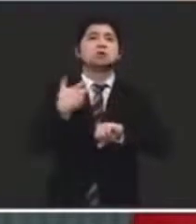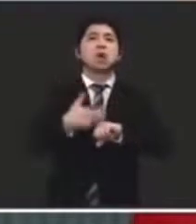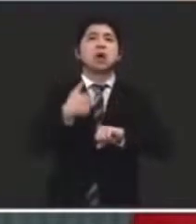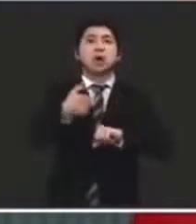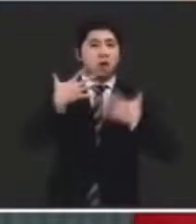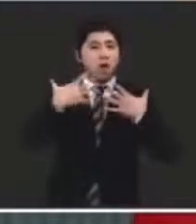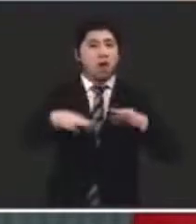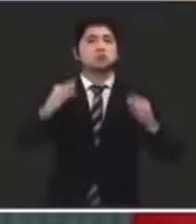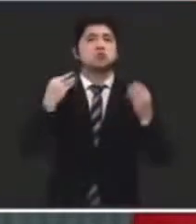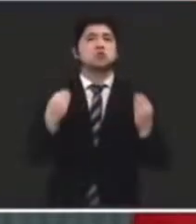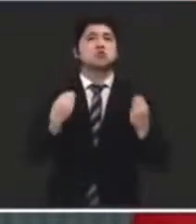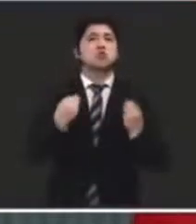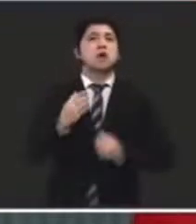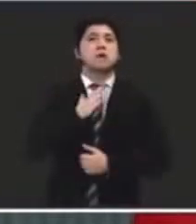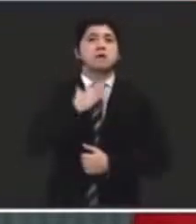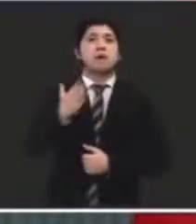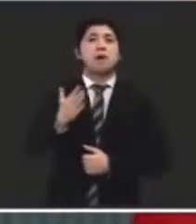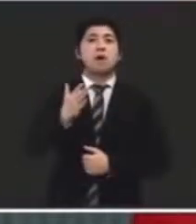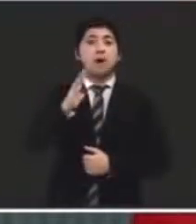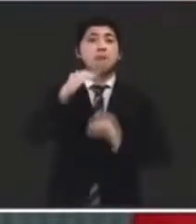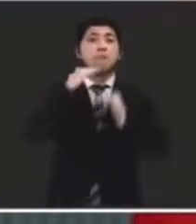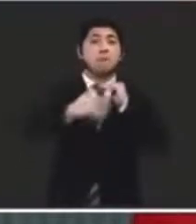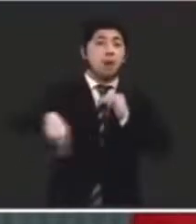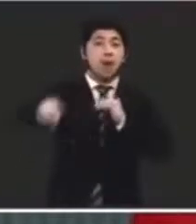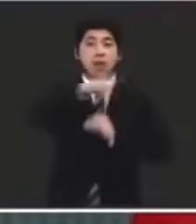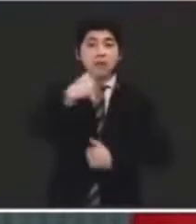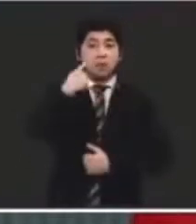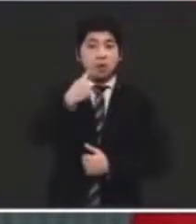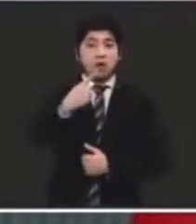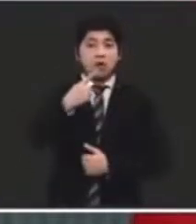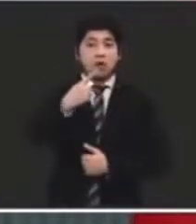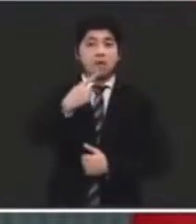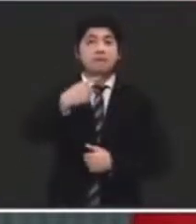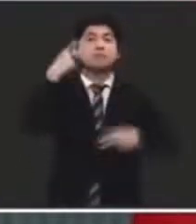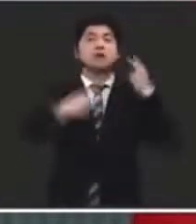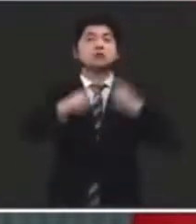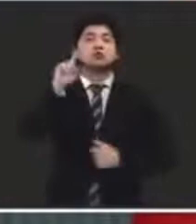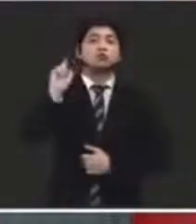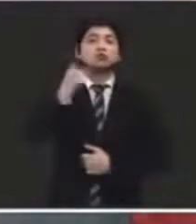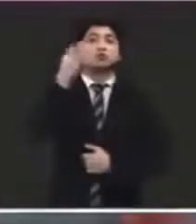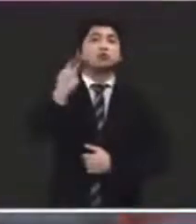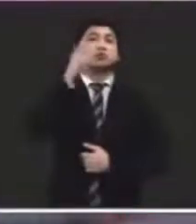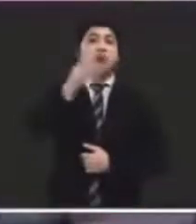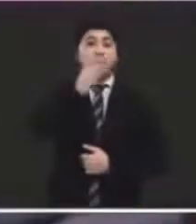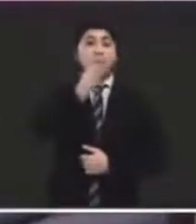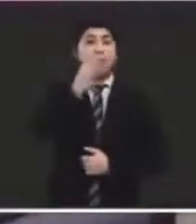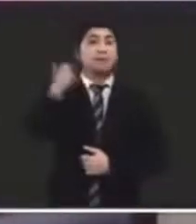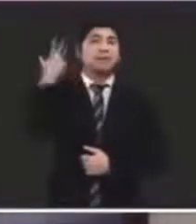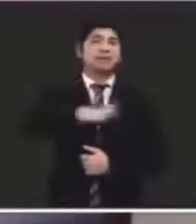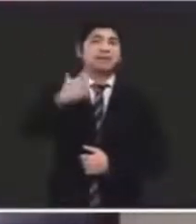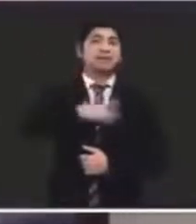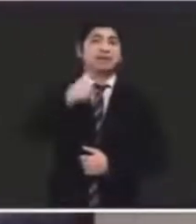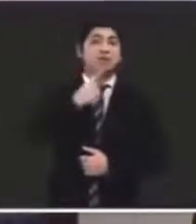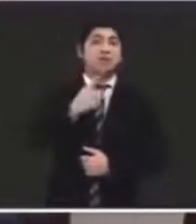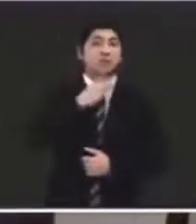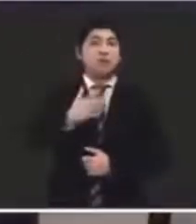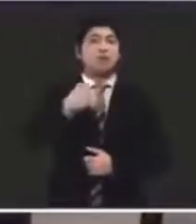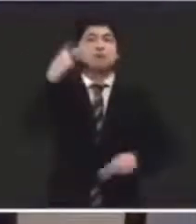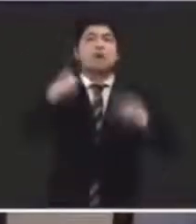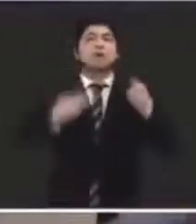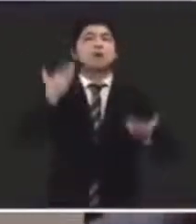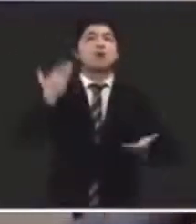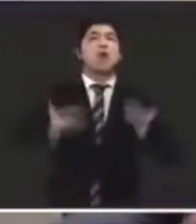iyi hazırlanmışlar İlla milletimize belli müjdeleri verelim diye bazı